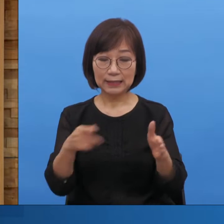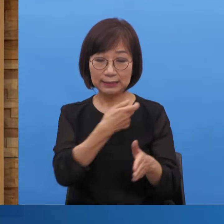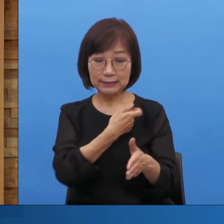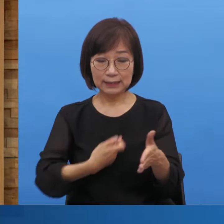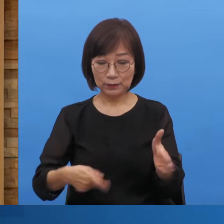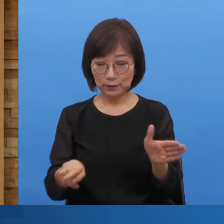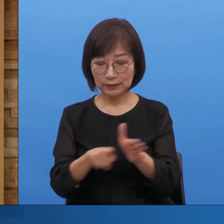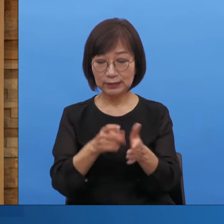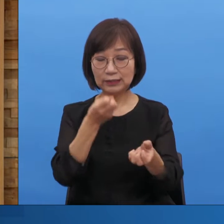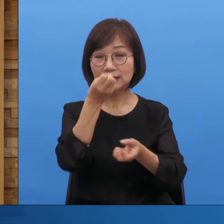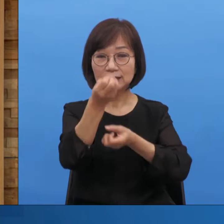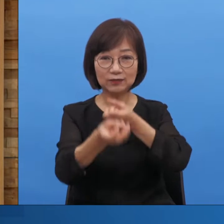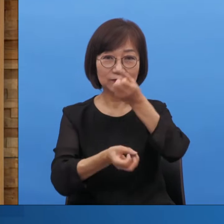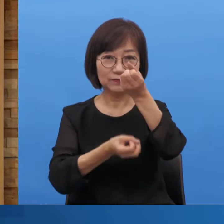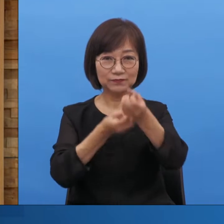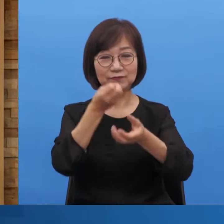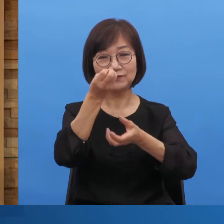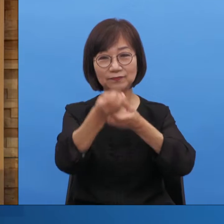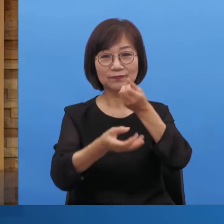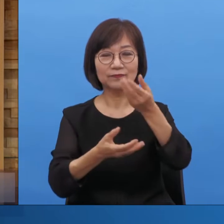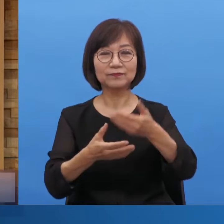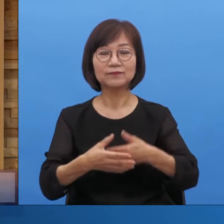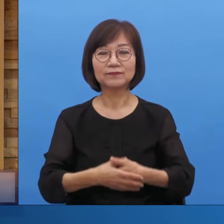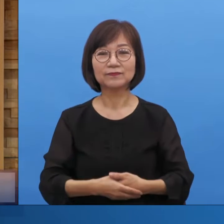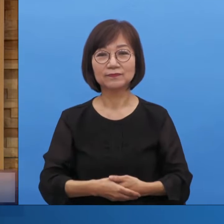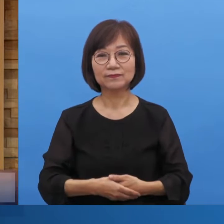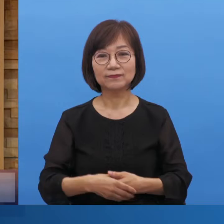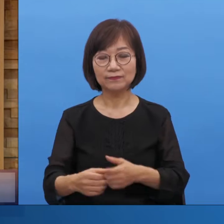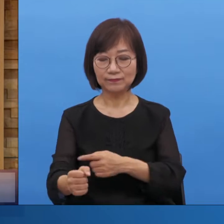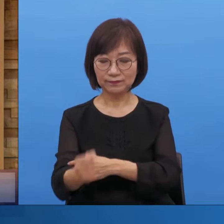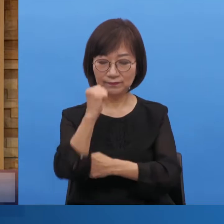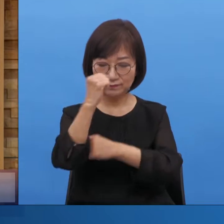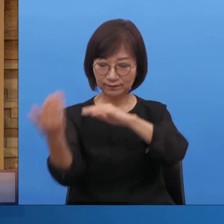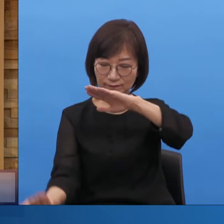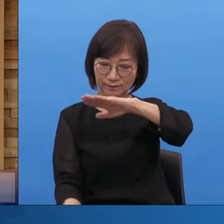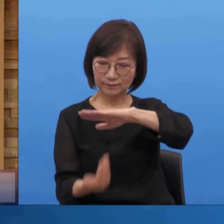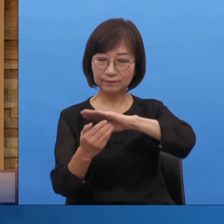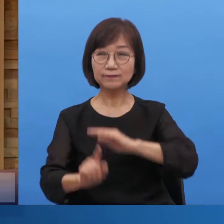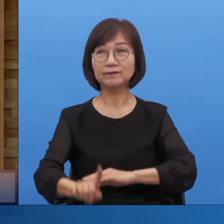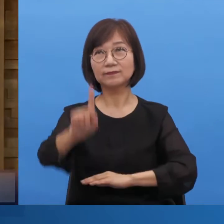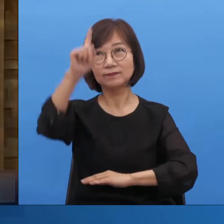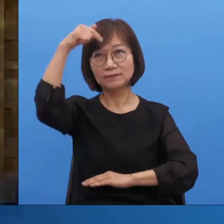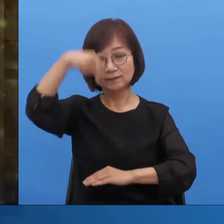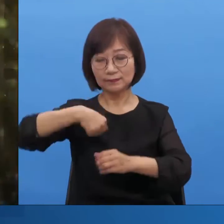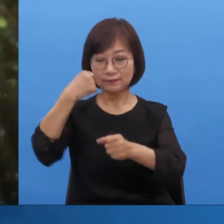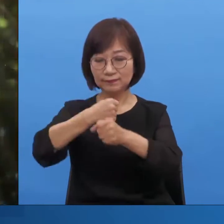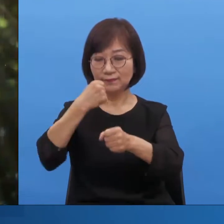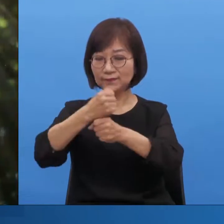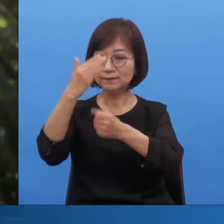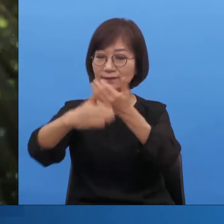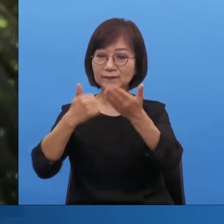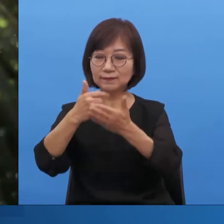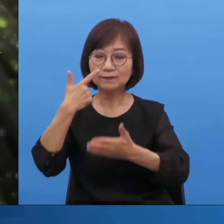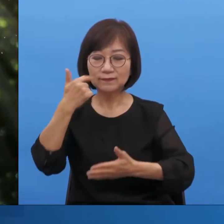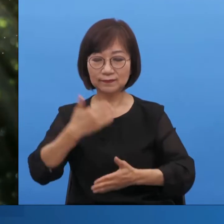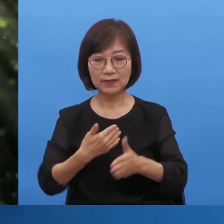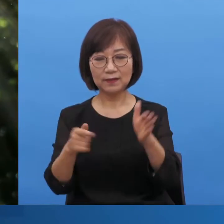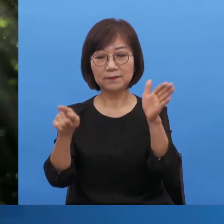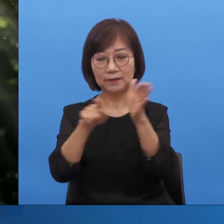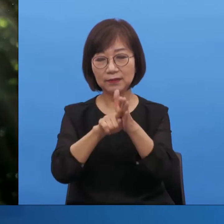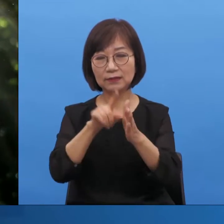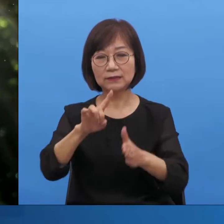신앙 고백을 드립니다. Let us give our confession of faith to the Apostles' Creed. 전능하사 천지를 만드신 하나님 아버지를 내가